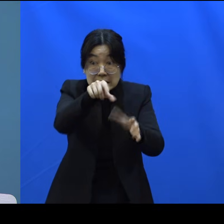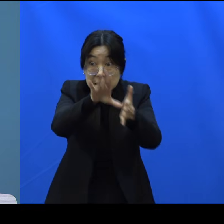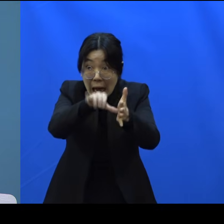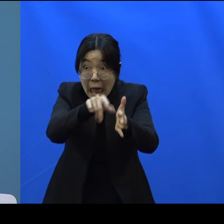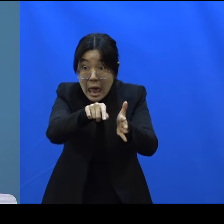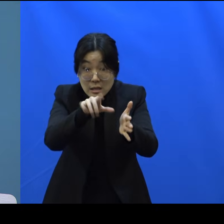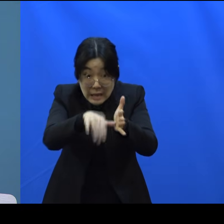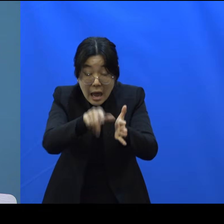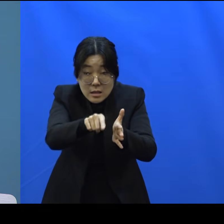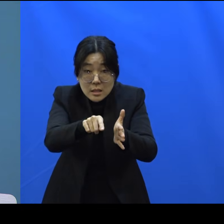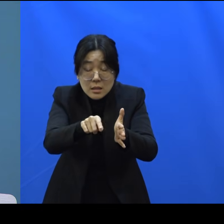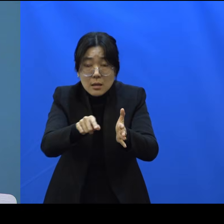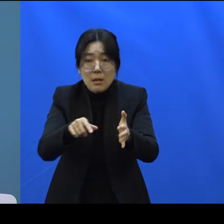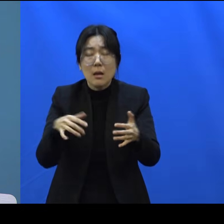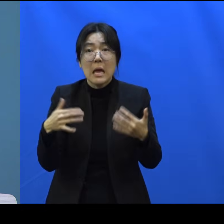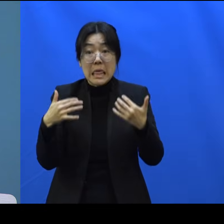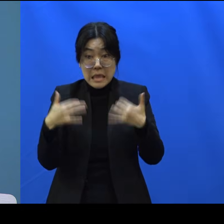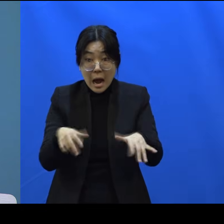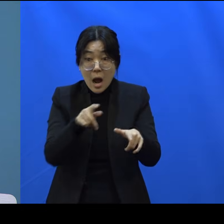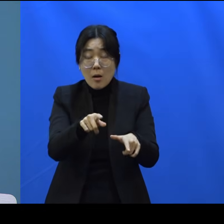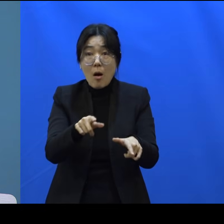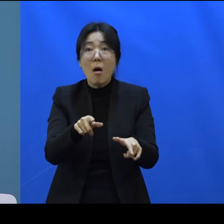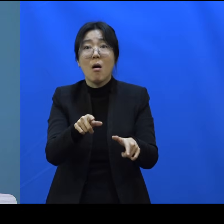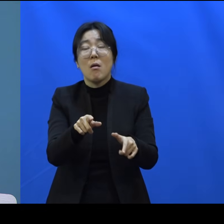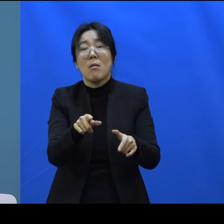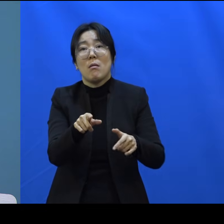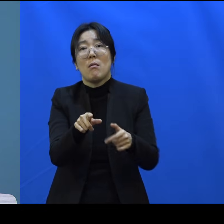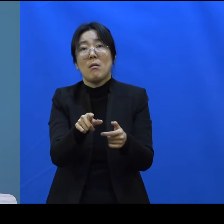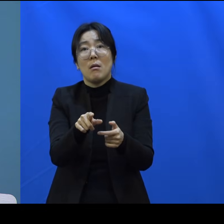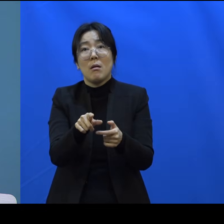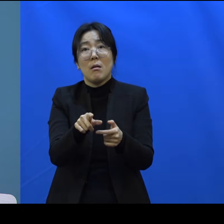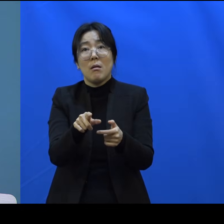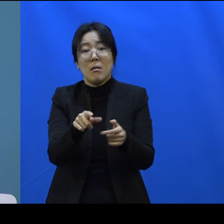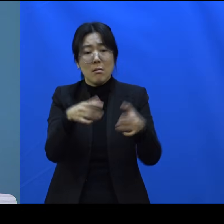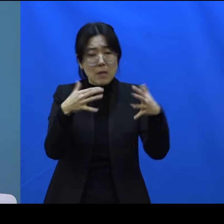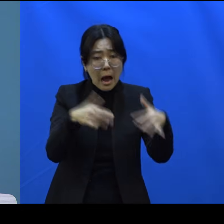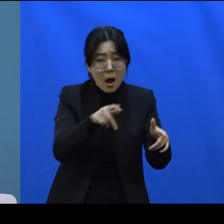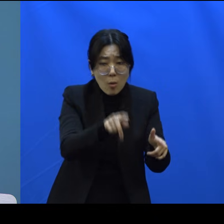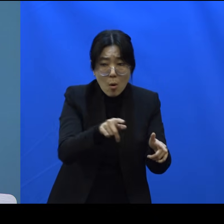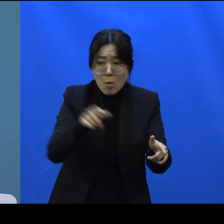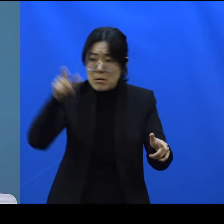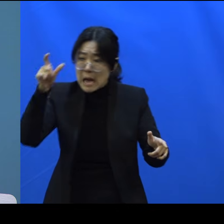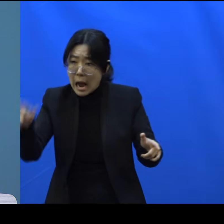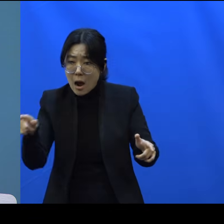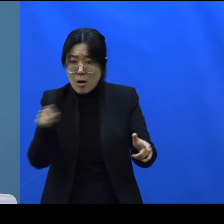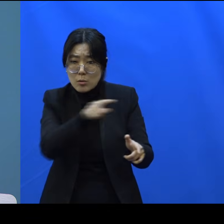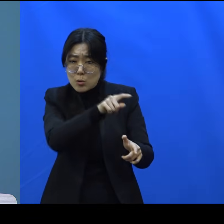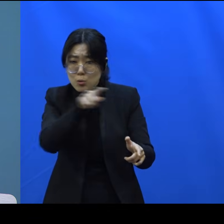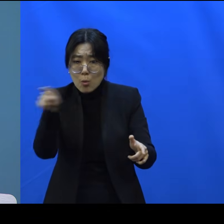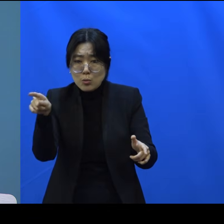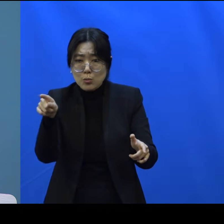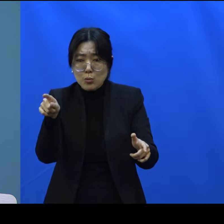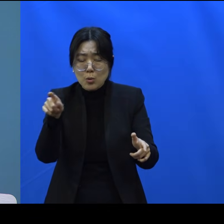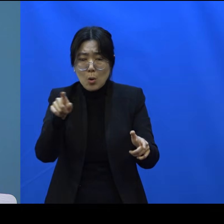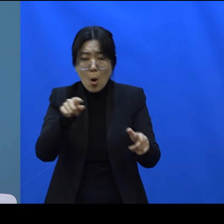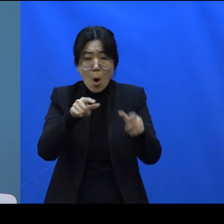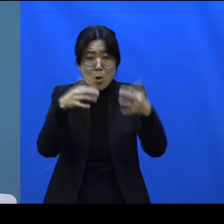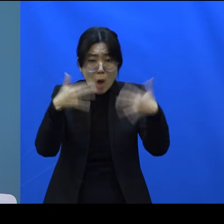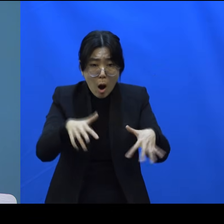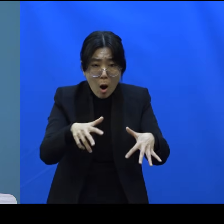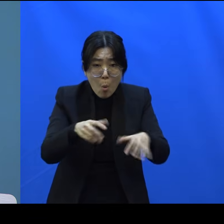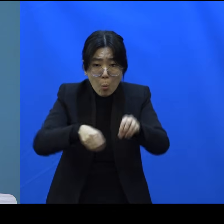때 강함이라. 이게 무슨 말입니까? 강함은 강함이고 약함은 약함이지, 역설을 얘기하는